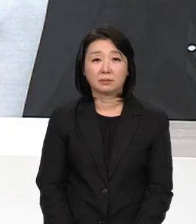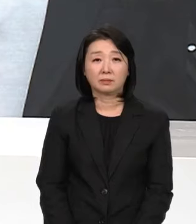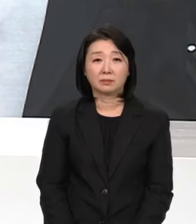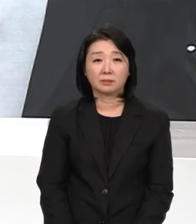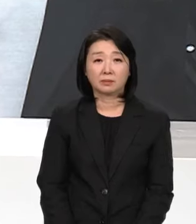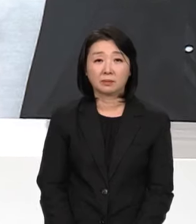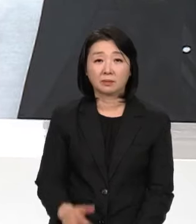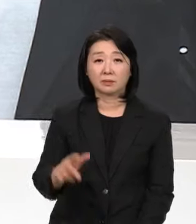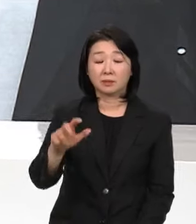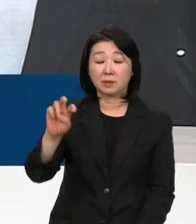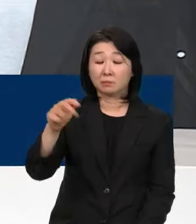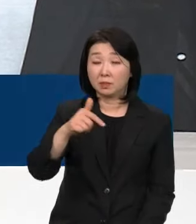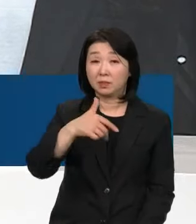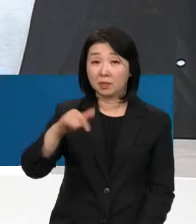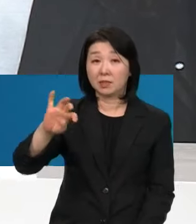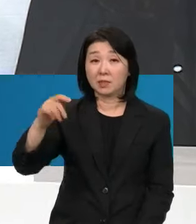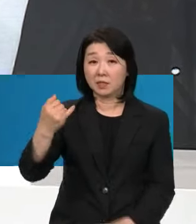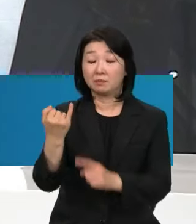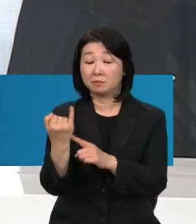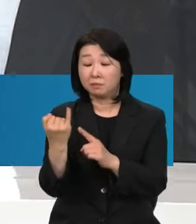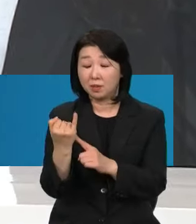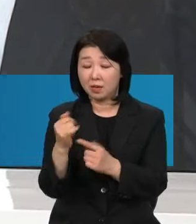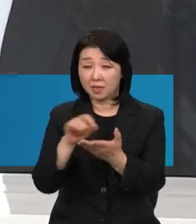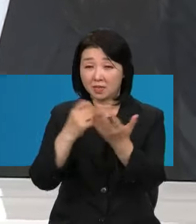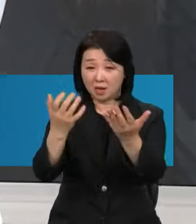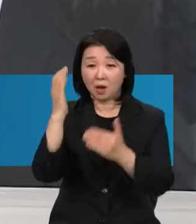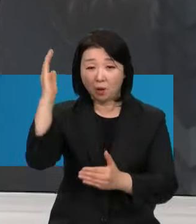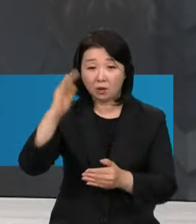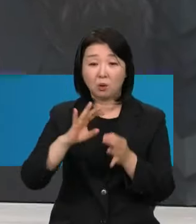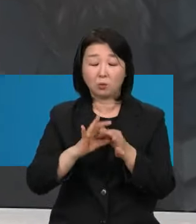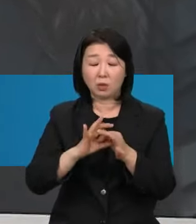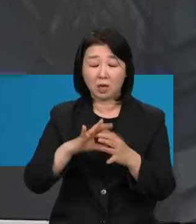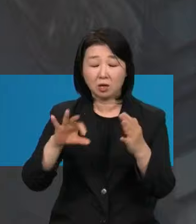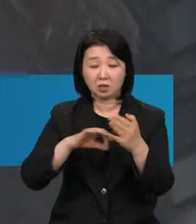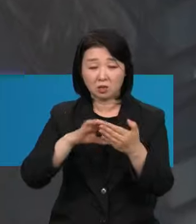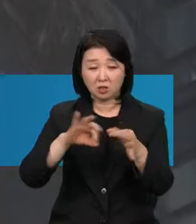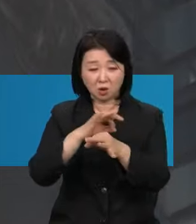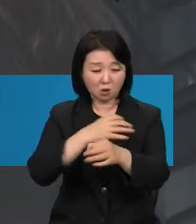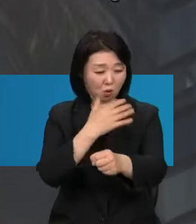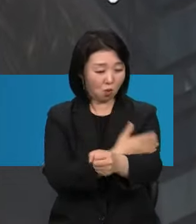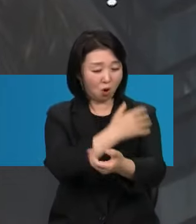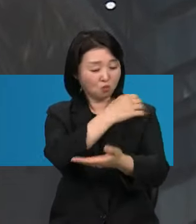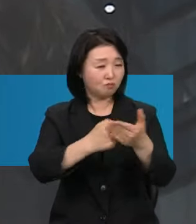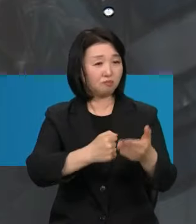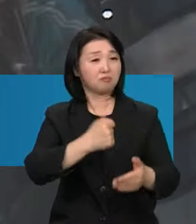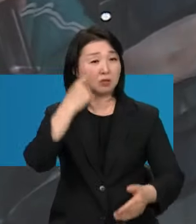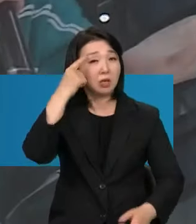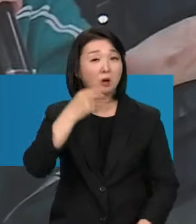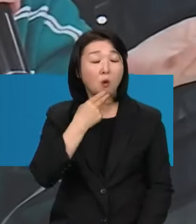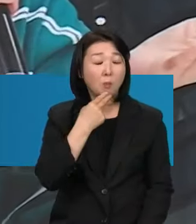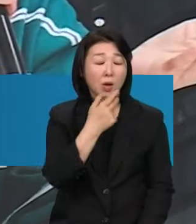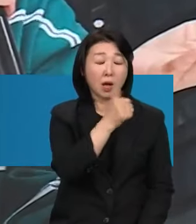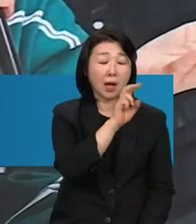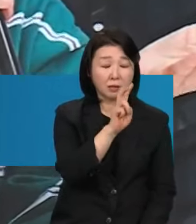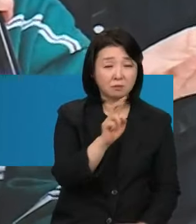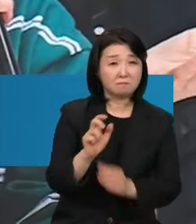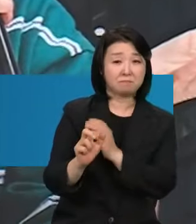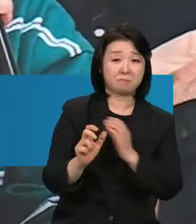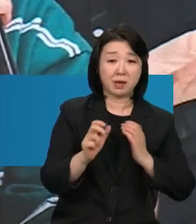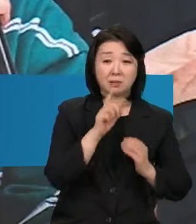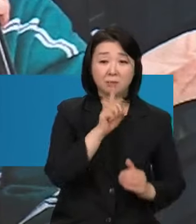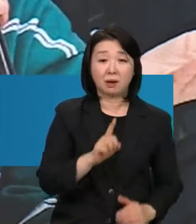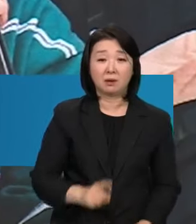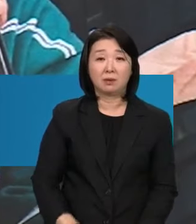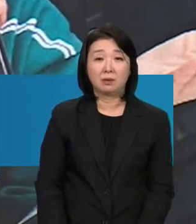예대 민희진 대표는 기자회견을 통해 자신은 경영권을 훔치려 한 적이 없고 오히려 하이브에 배신을 당했다고